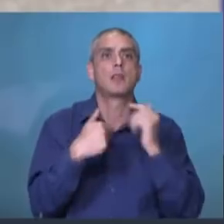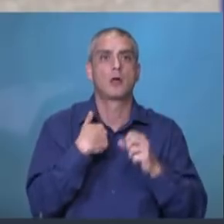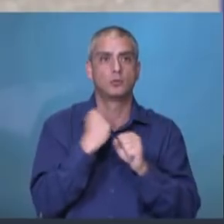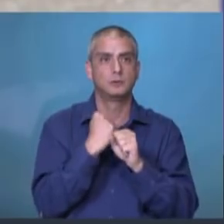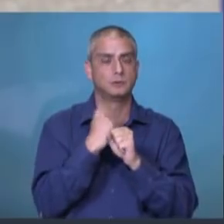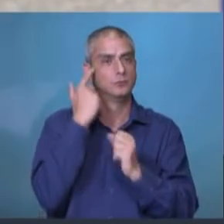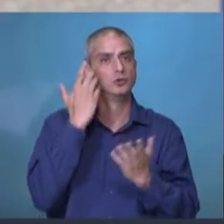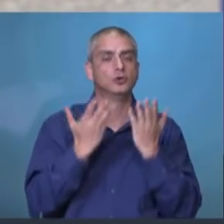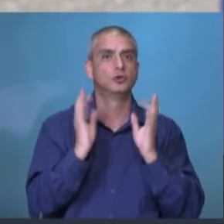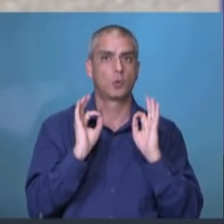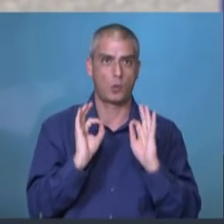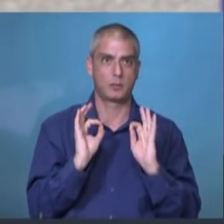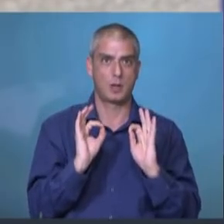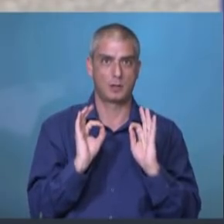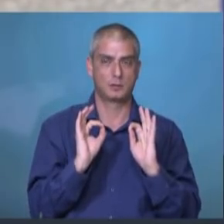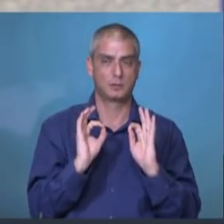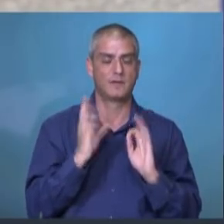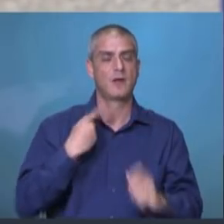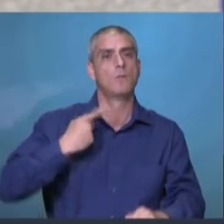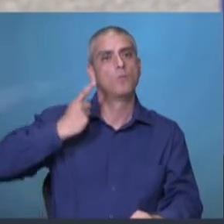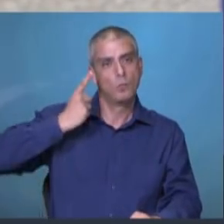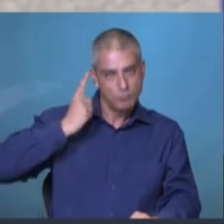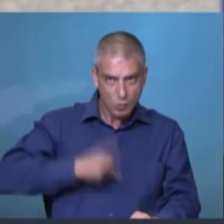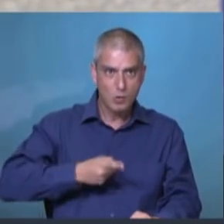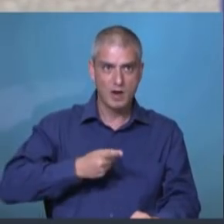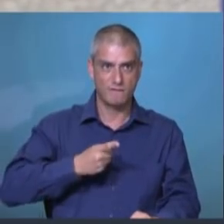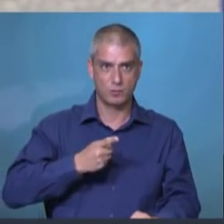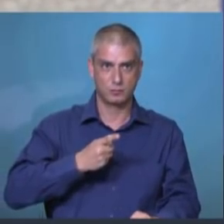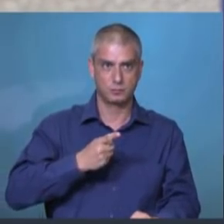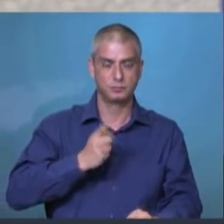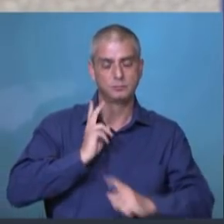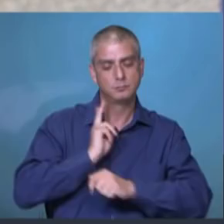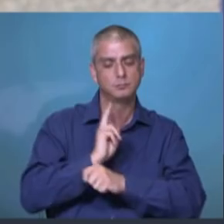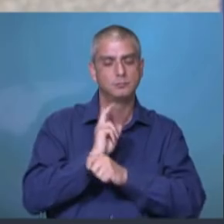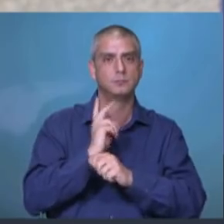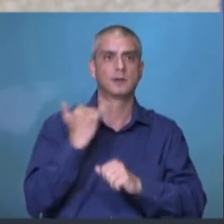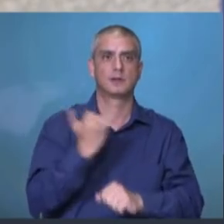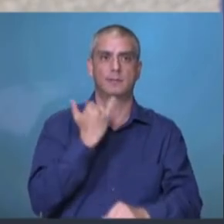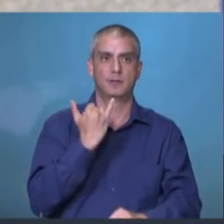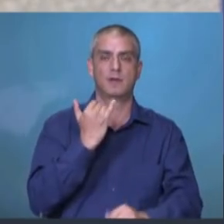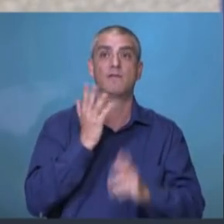בשיקול דעת ובמחויבות תקיפה עקבית